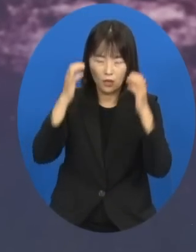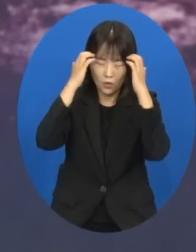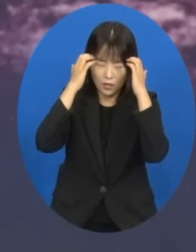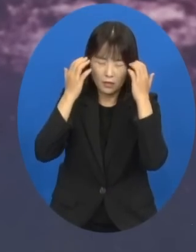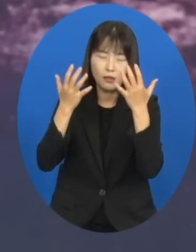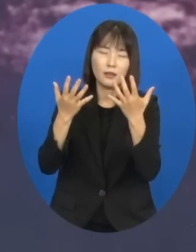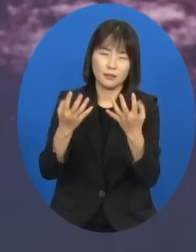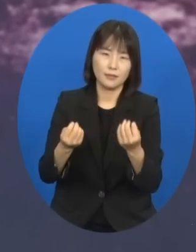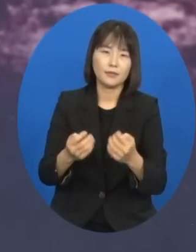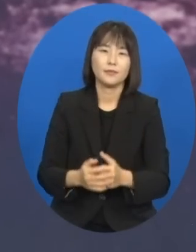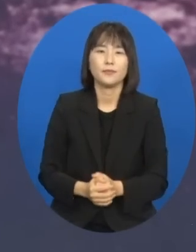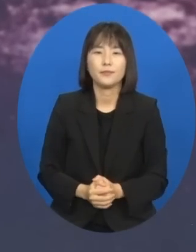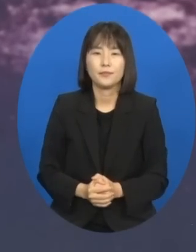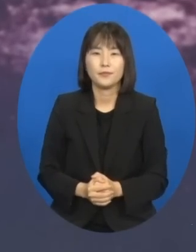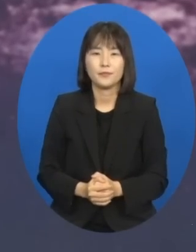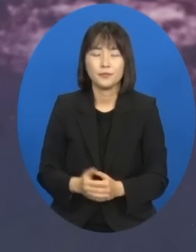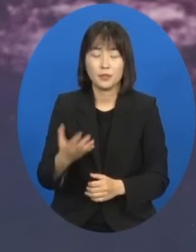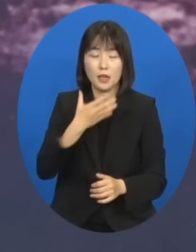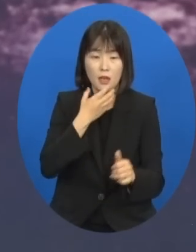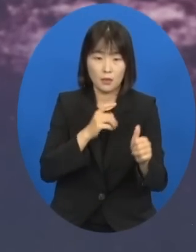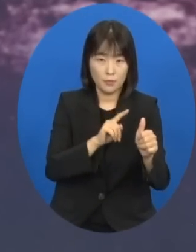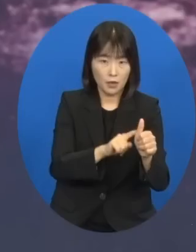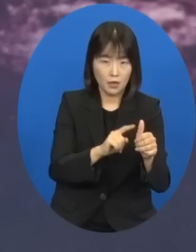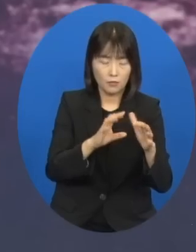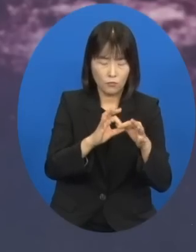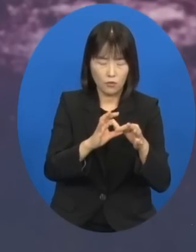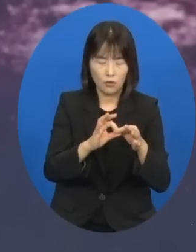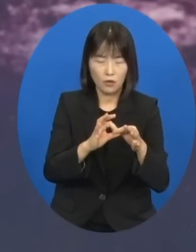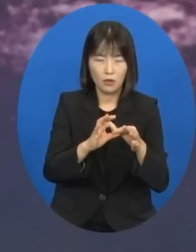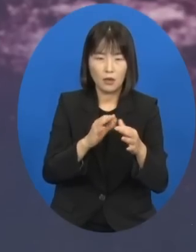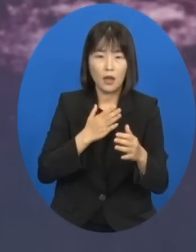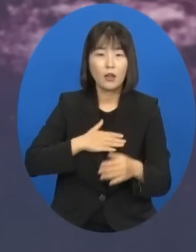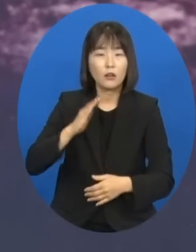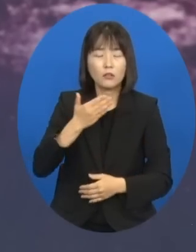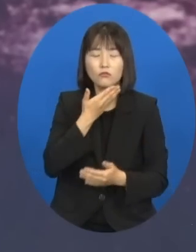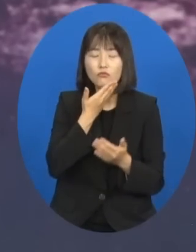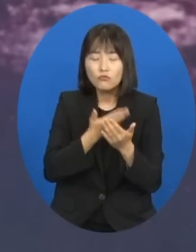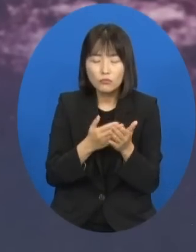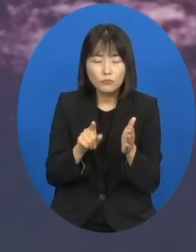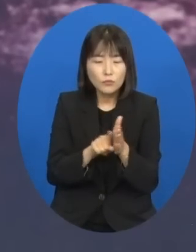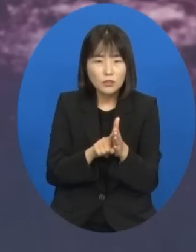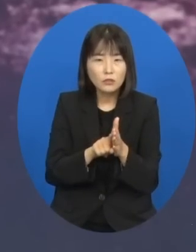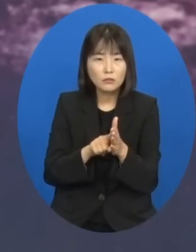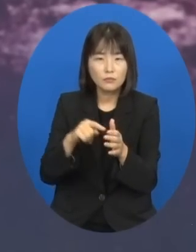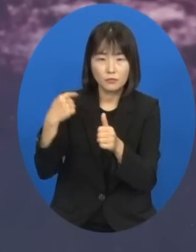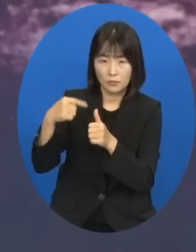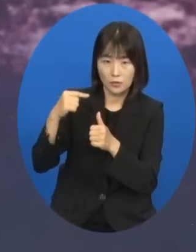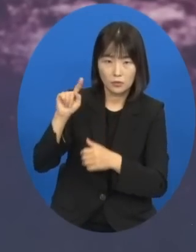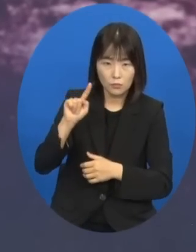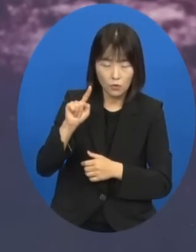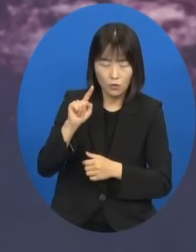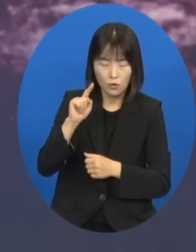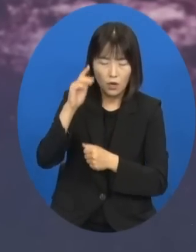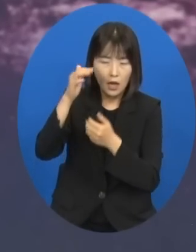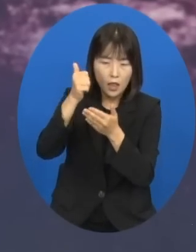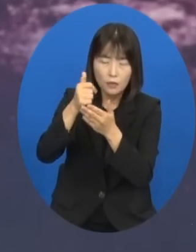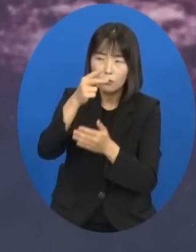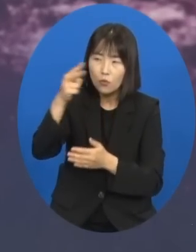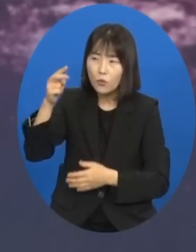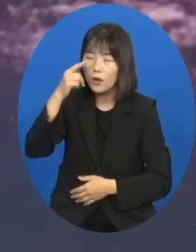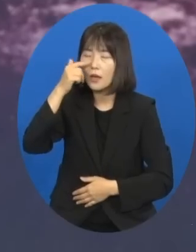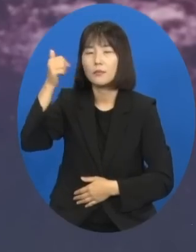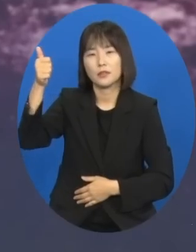법이에요. 그러나 아브라함을 통해 알게 된 중요한 믿음의 교훈이 있어요. 하나님이 바로 아버지시다라는